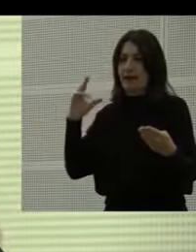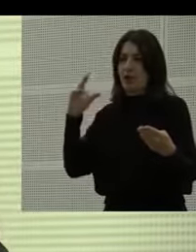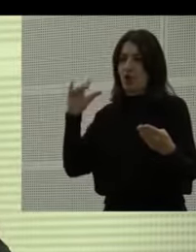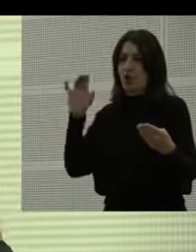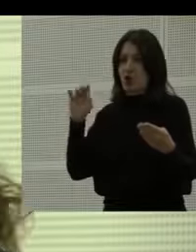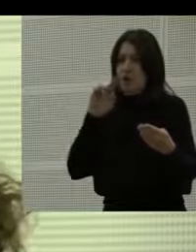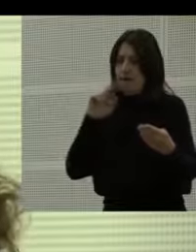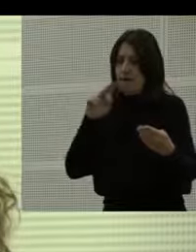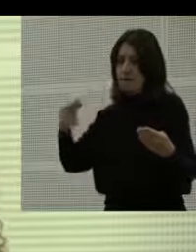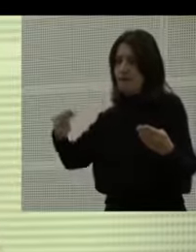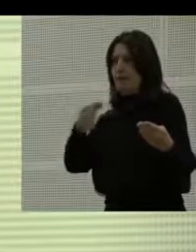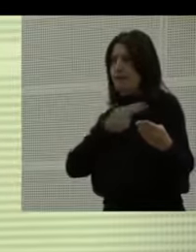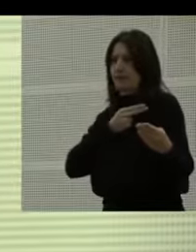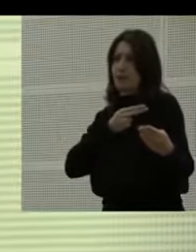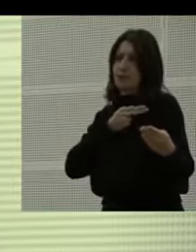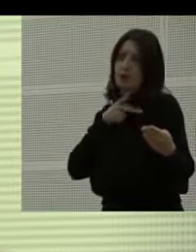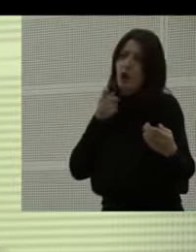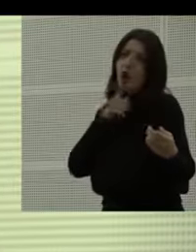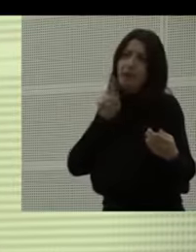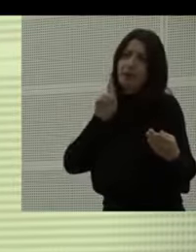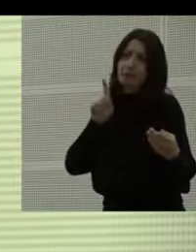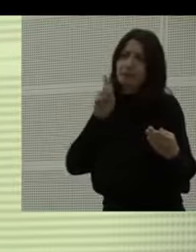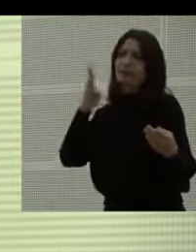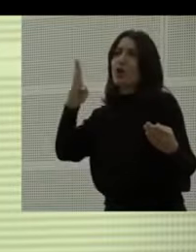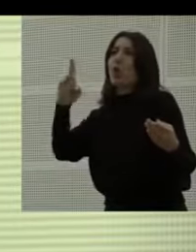che corrisponde a buco, ecco,